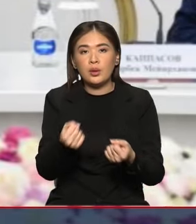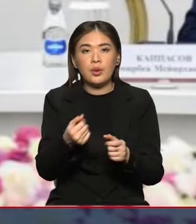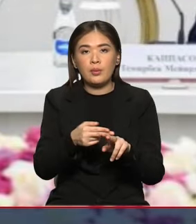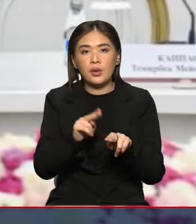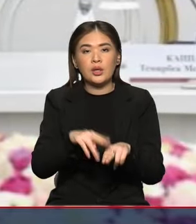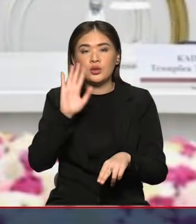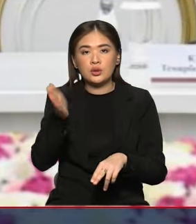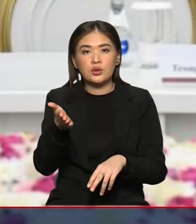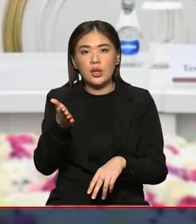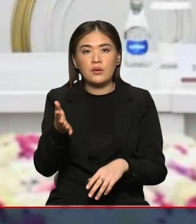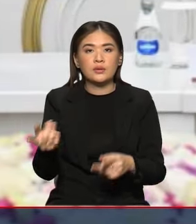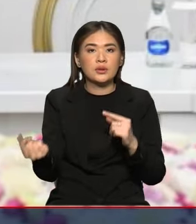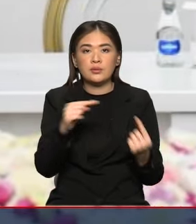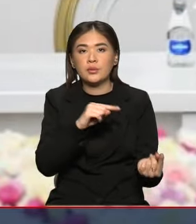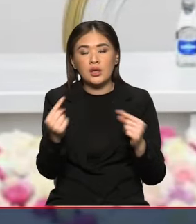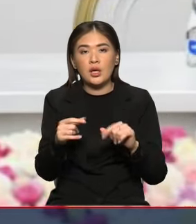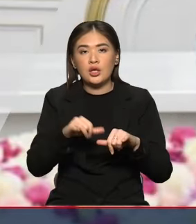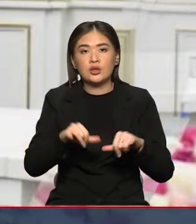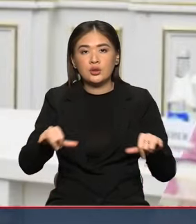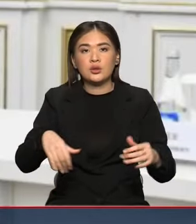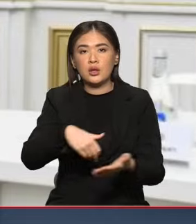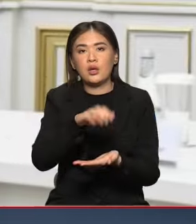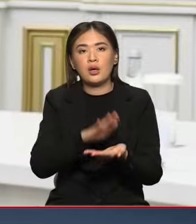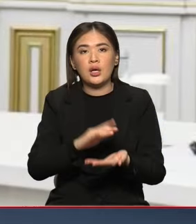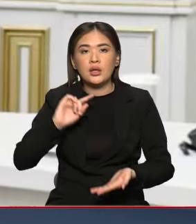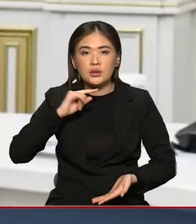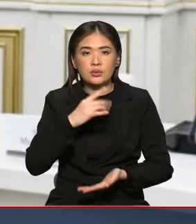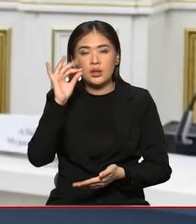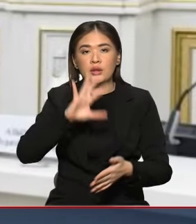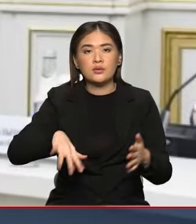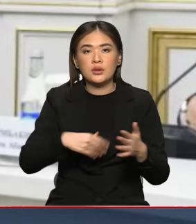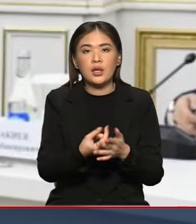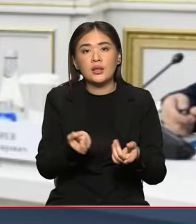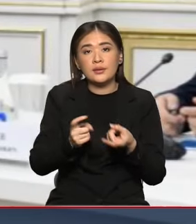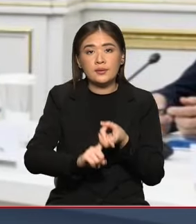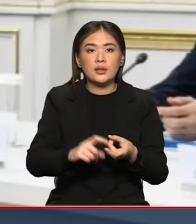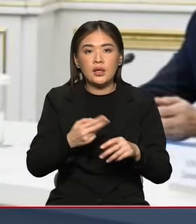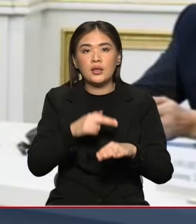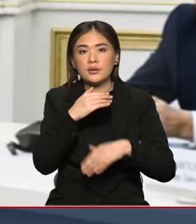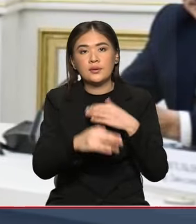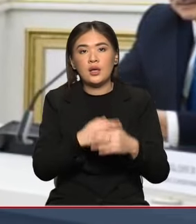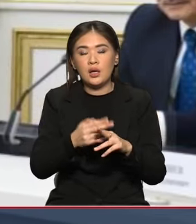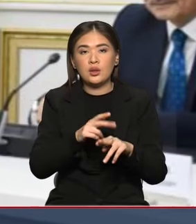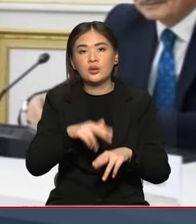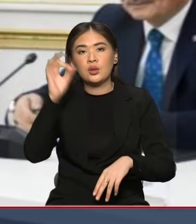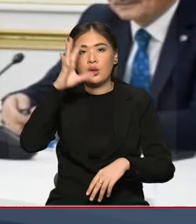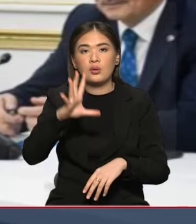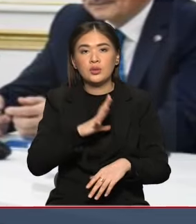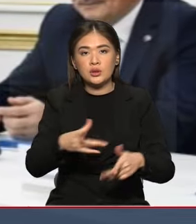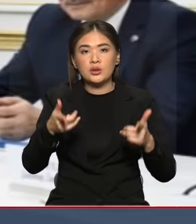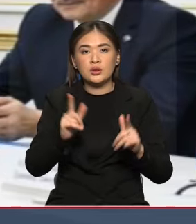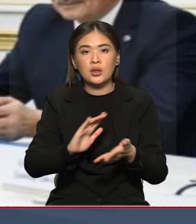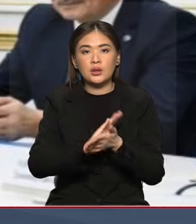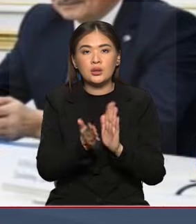и приграничного взаимодействия, расширению торгово-экономических и инвестиционных связей, развитию культурно-гуманитарного сотрудничества